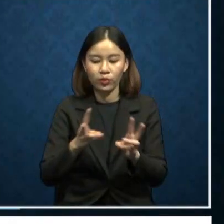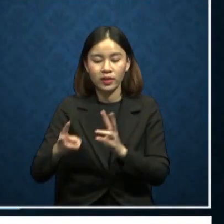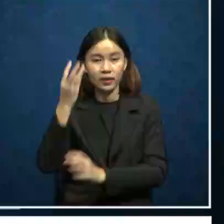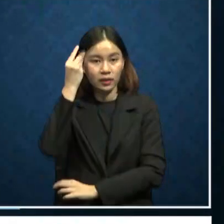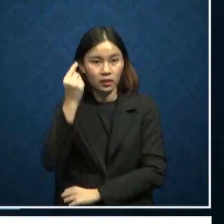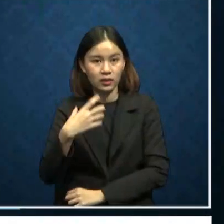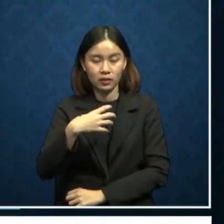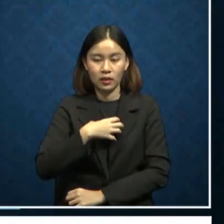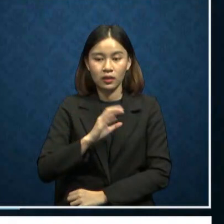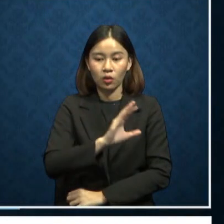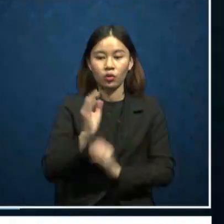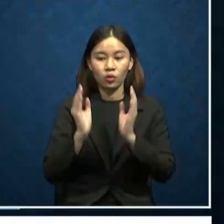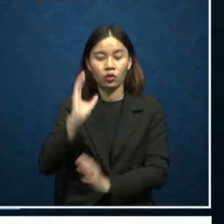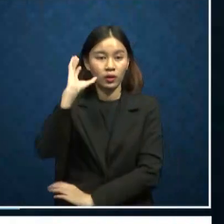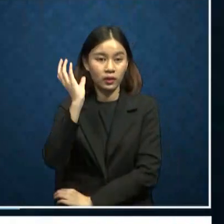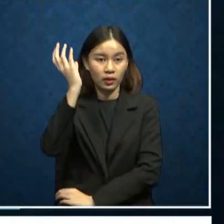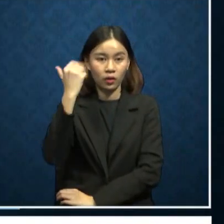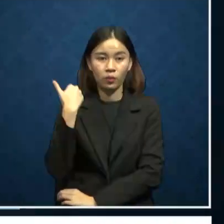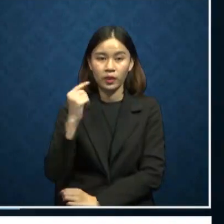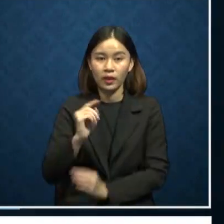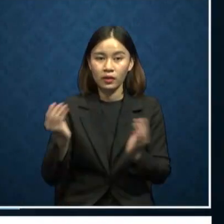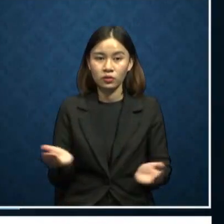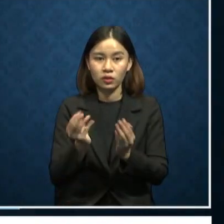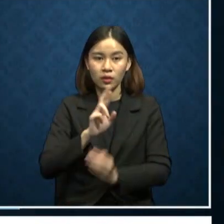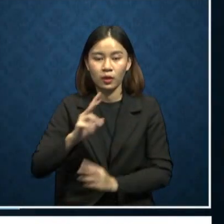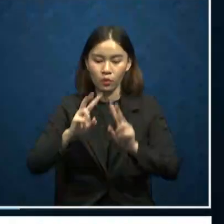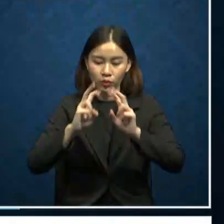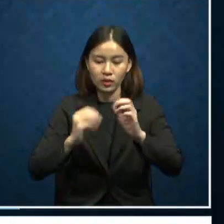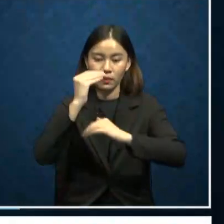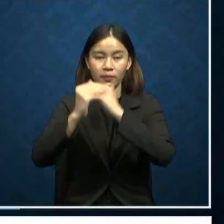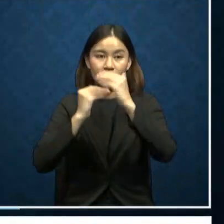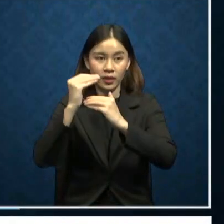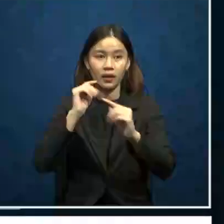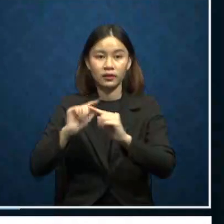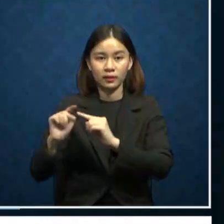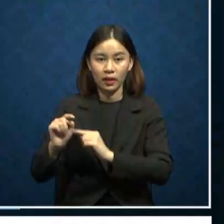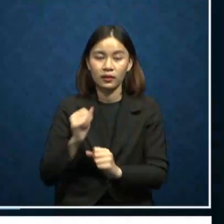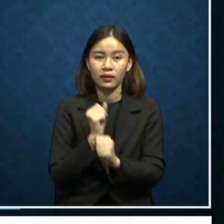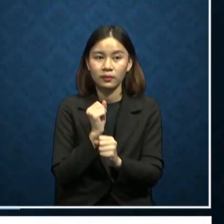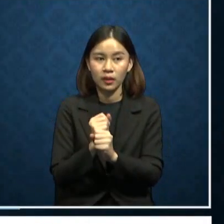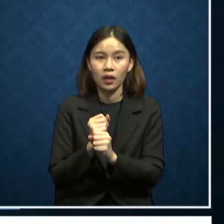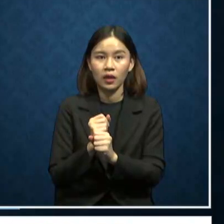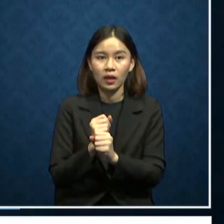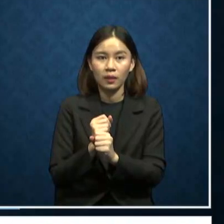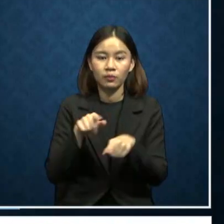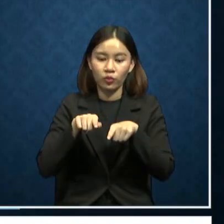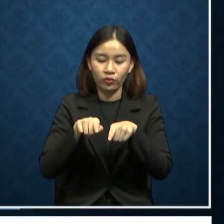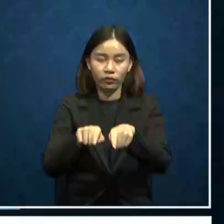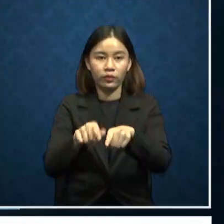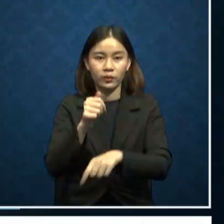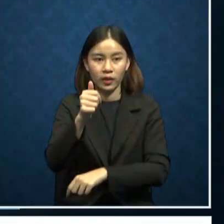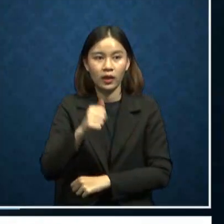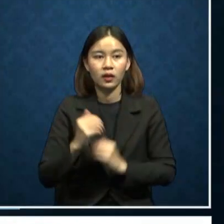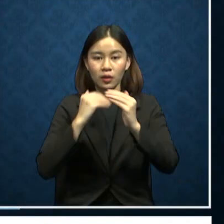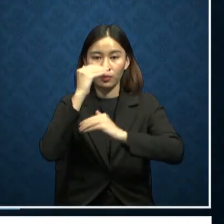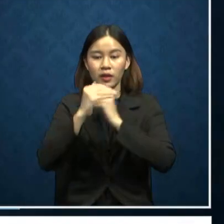ต้องการค่าความนิยมของคนทั่วโลกรวมทั้งส่งเสริมระบบการวิจัยพัฒนาซอฟต์แวร์เพื่อดำเนินการให้ทันเหตุการณ์นะคะ